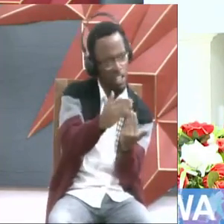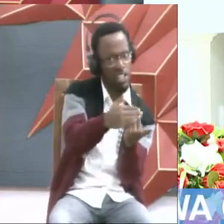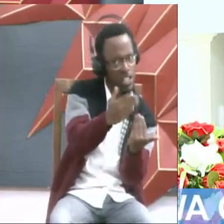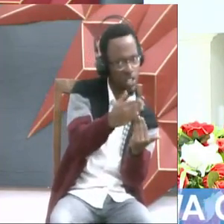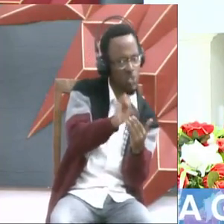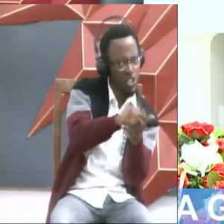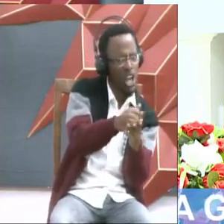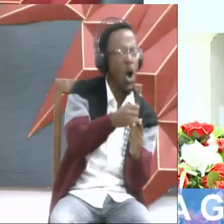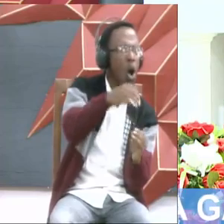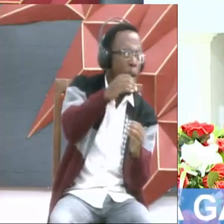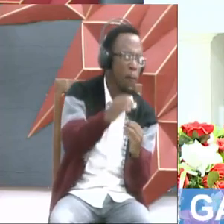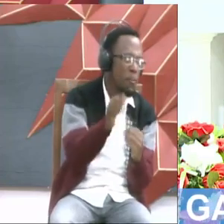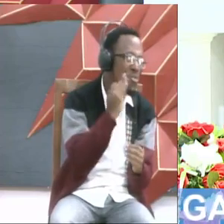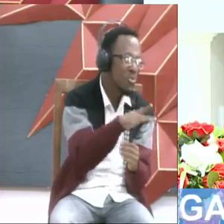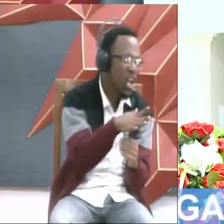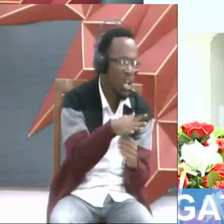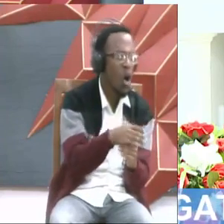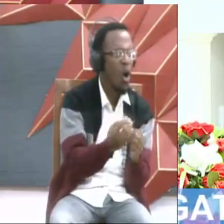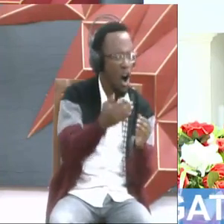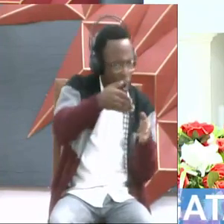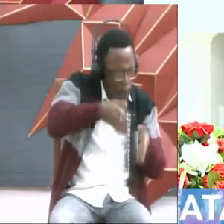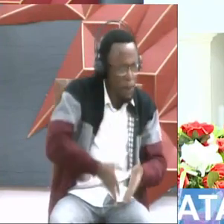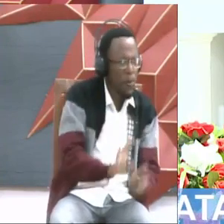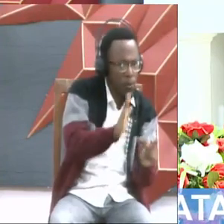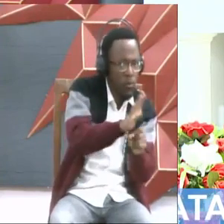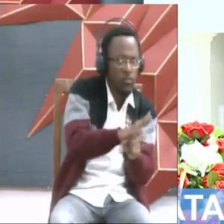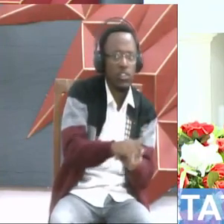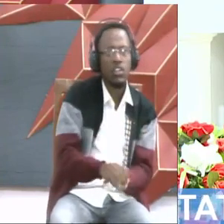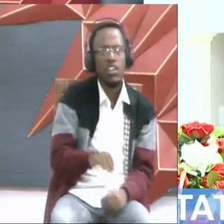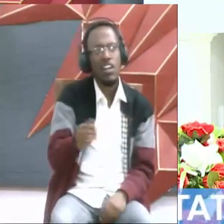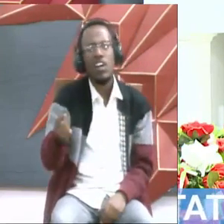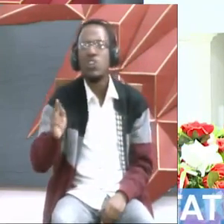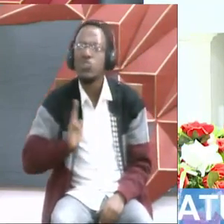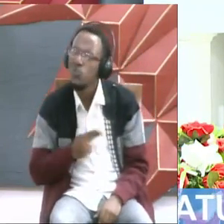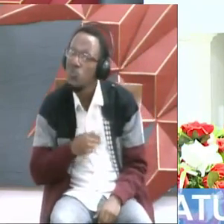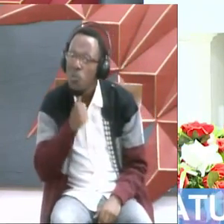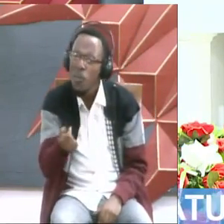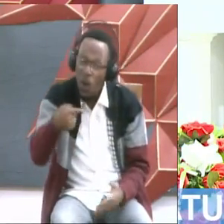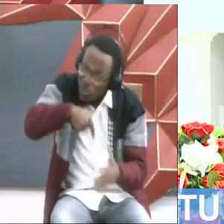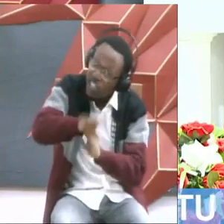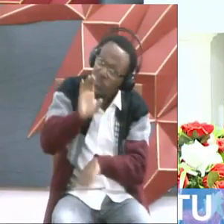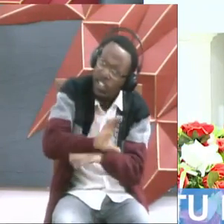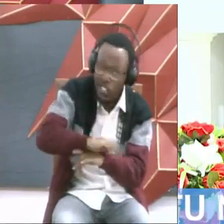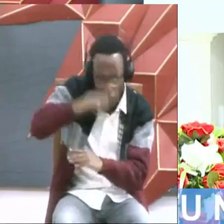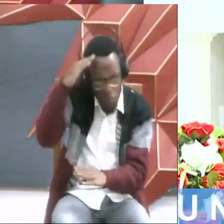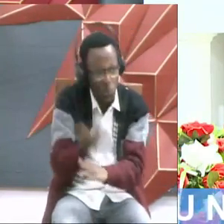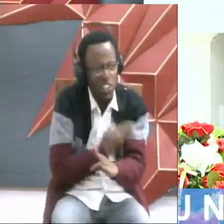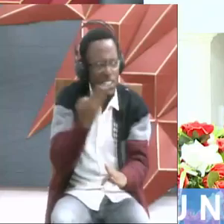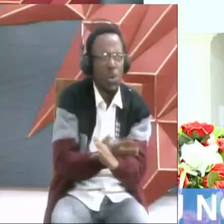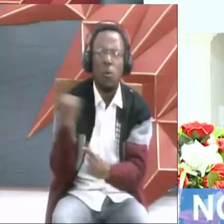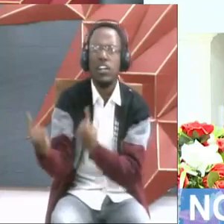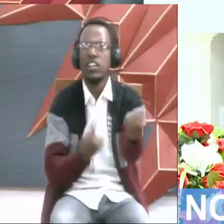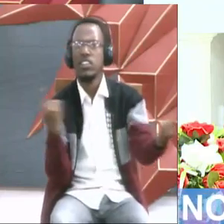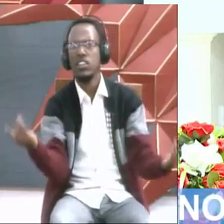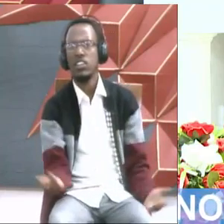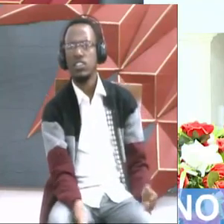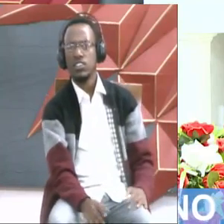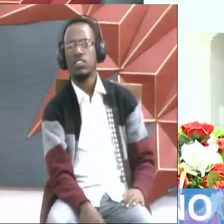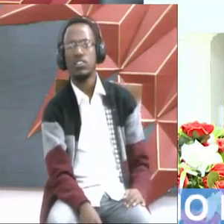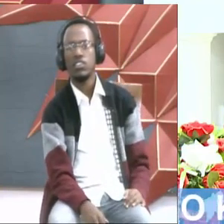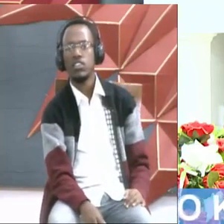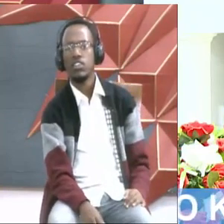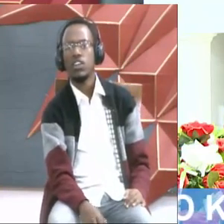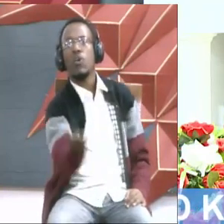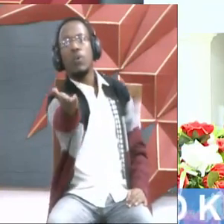il les monte pour que ça puisse porter encore plus de fruits. Est-ce que vous comprenez?